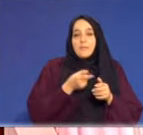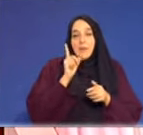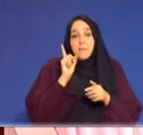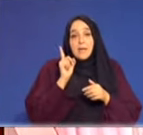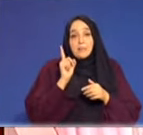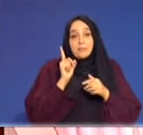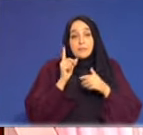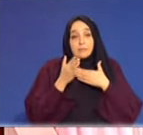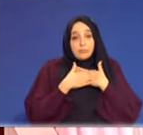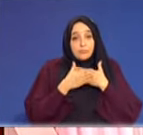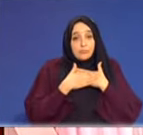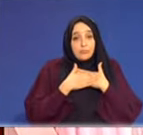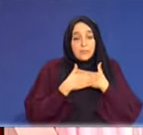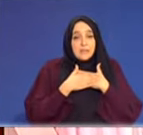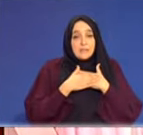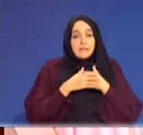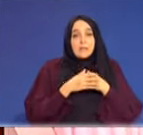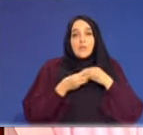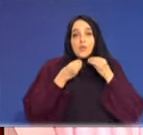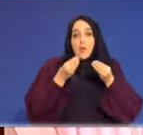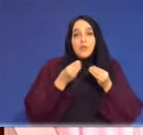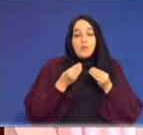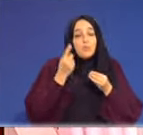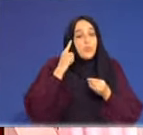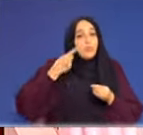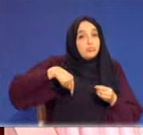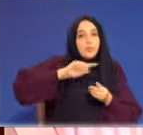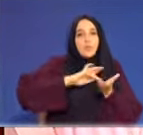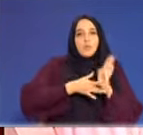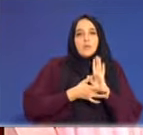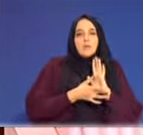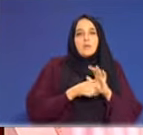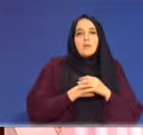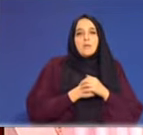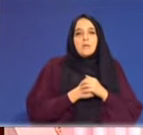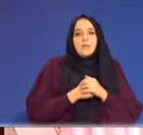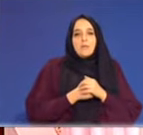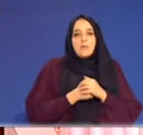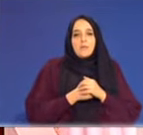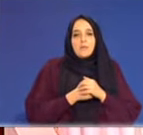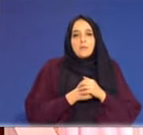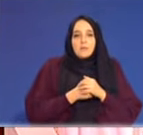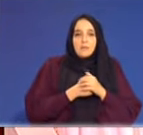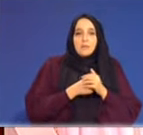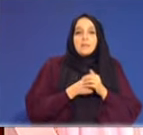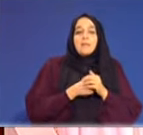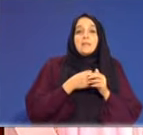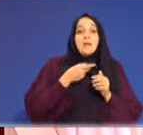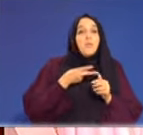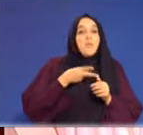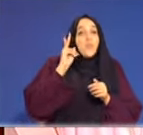ننبه إلى أمر، هذا التنبيه ينصرف إلى الجميع، إلى رجال الصلح وإلى رجال القضاء، الشر